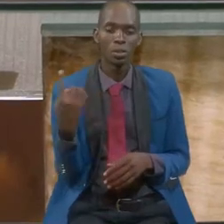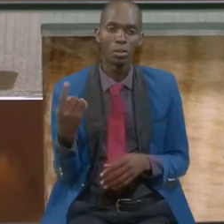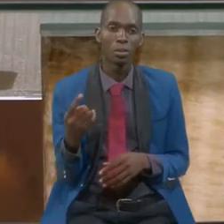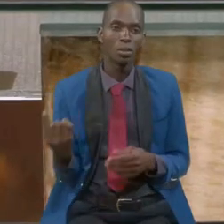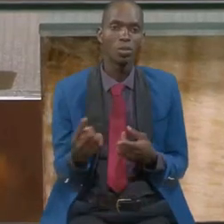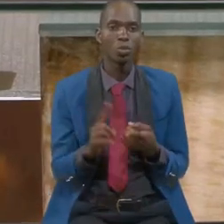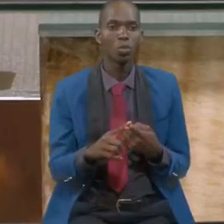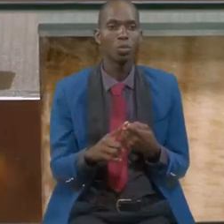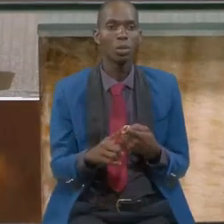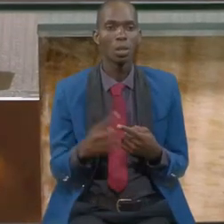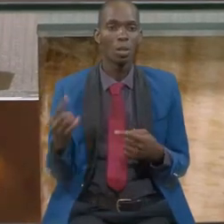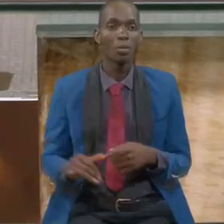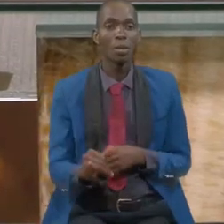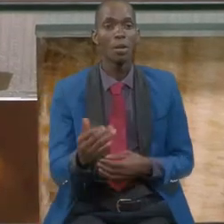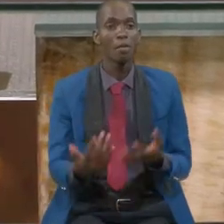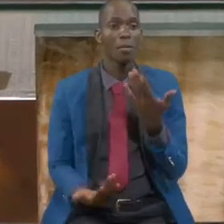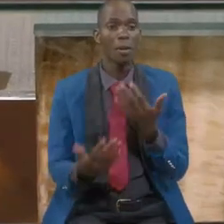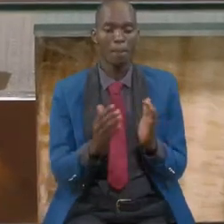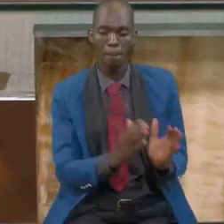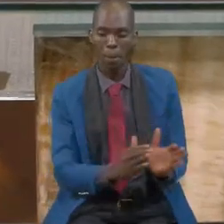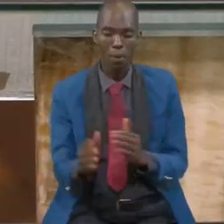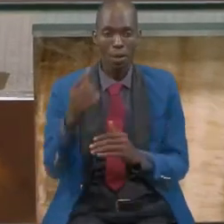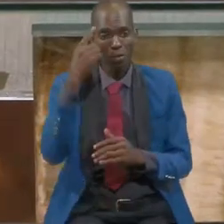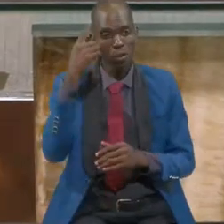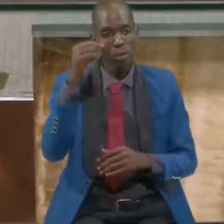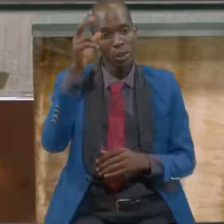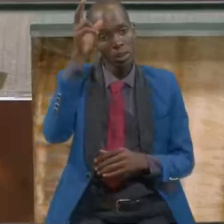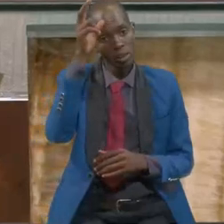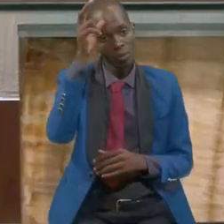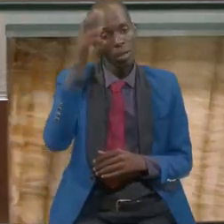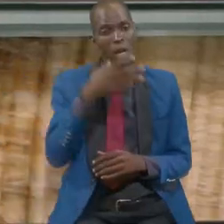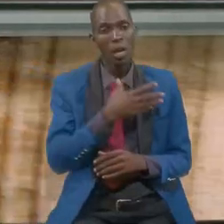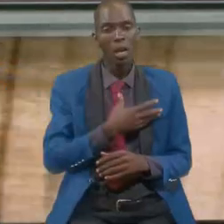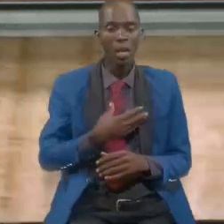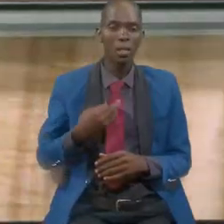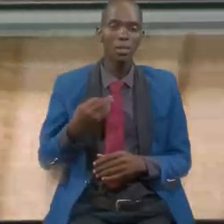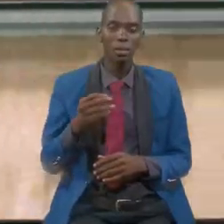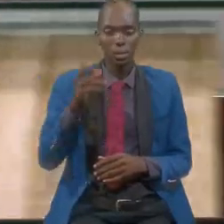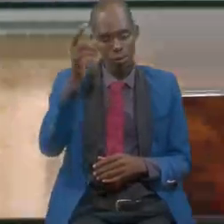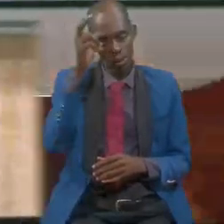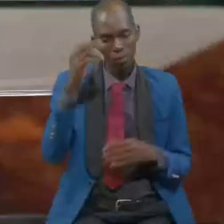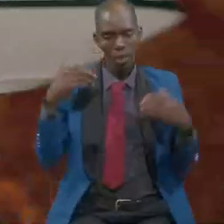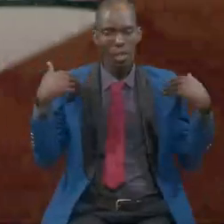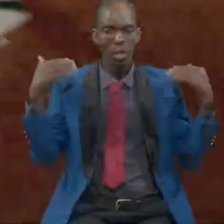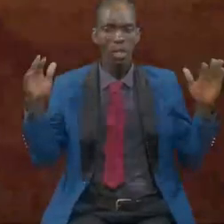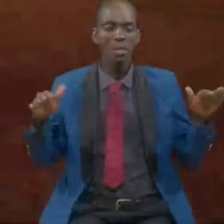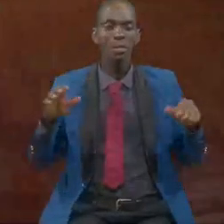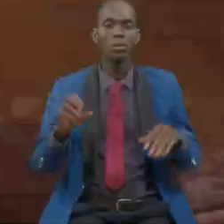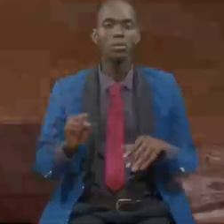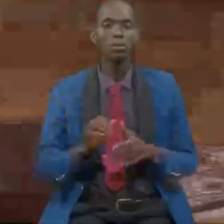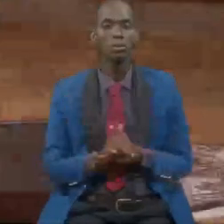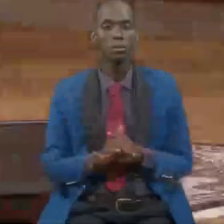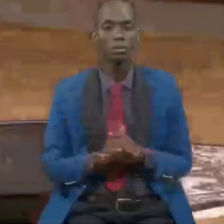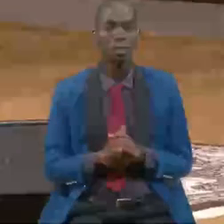maudits, allez dans le feu éternel qui a été préparé pour le diable et pour ses